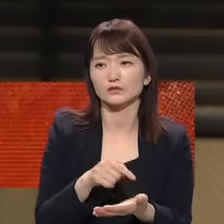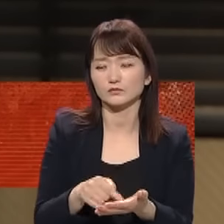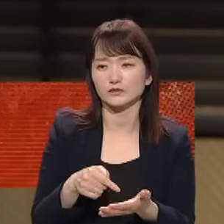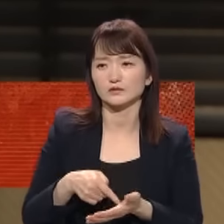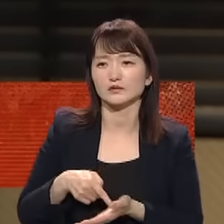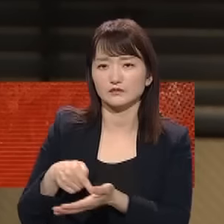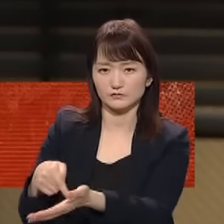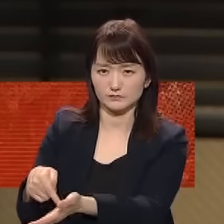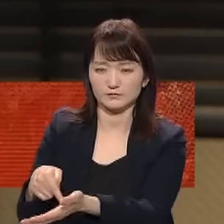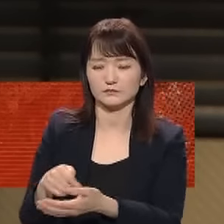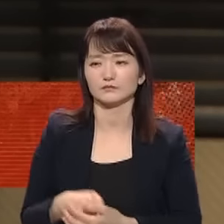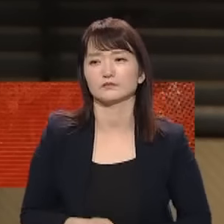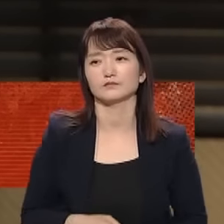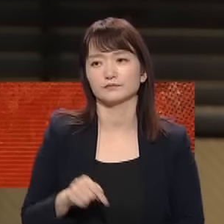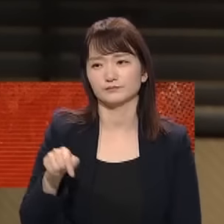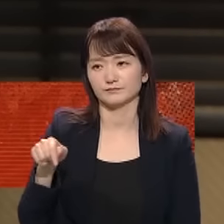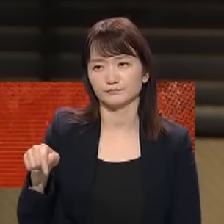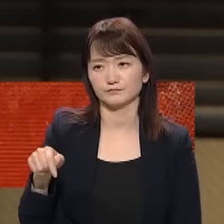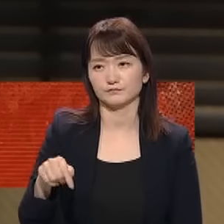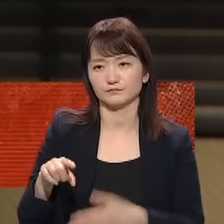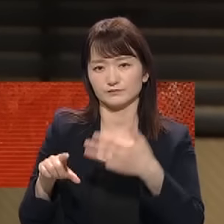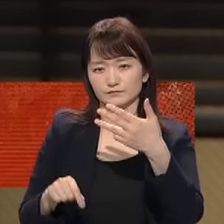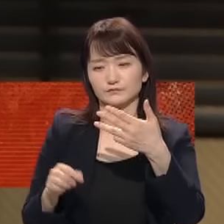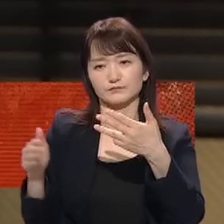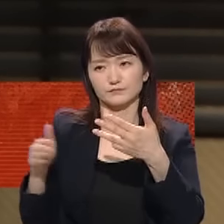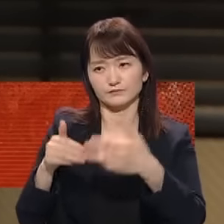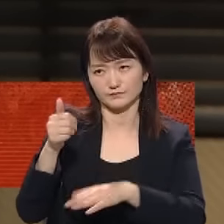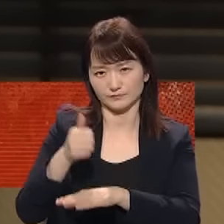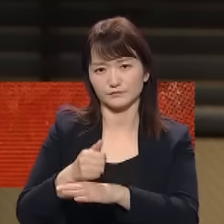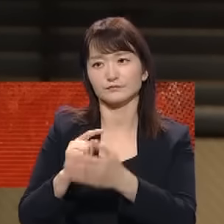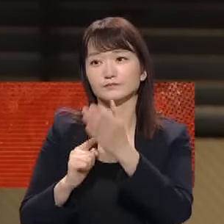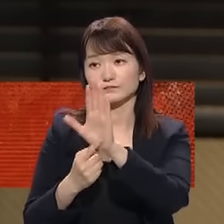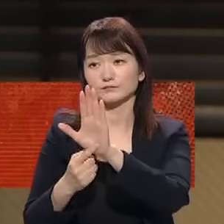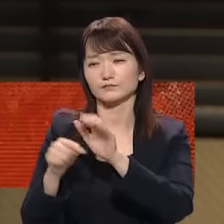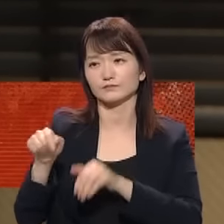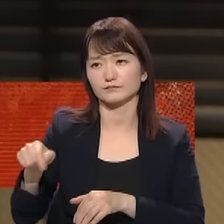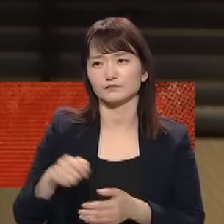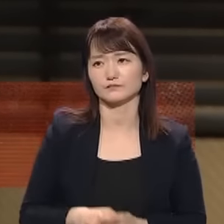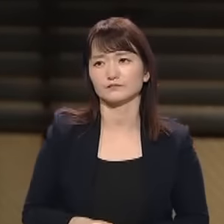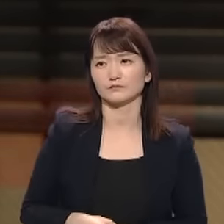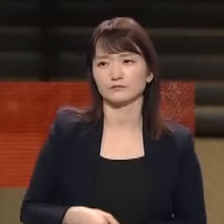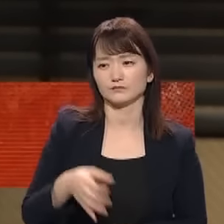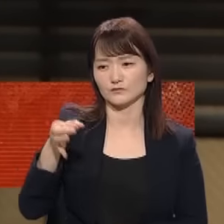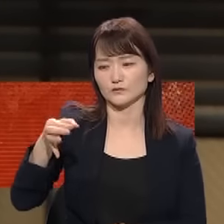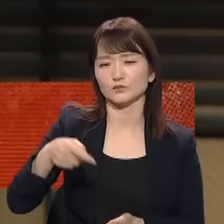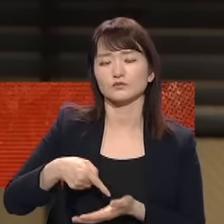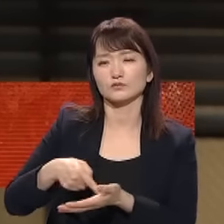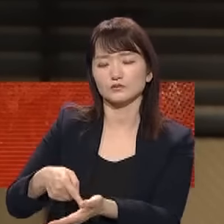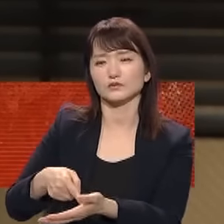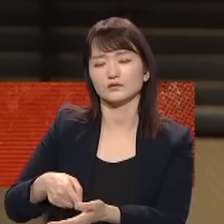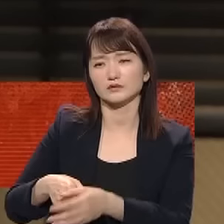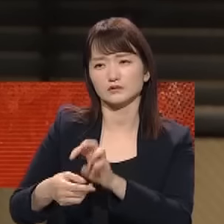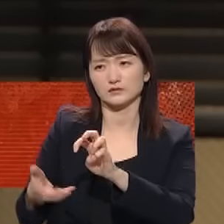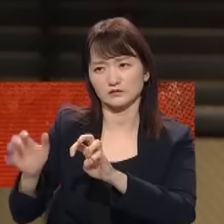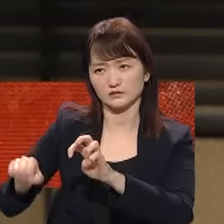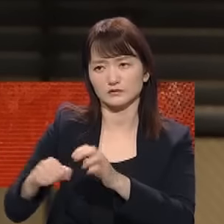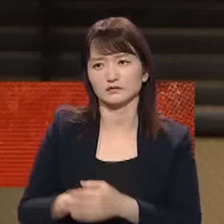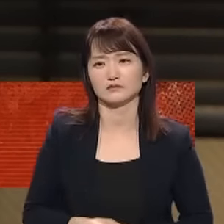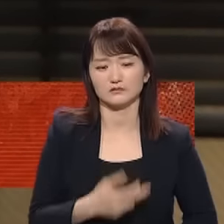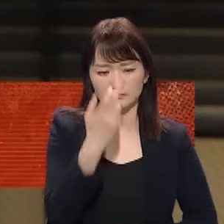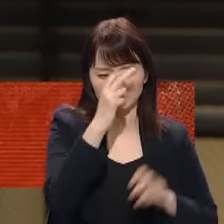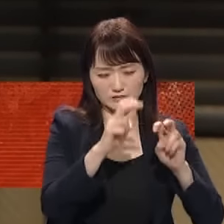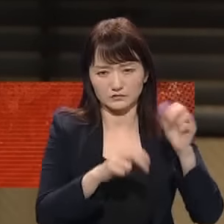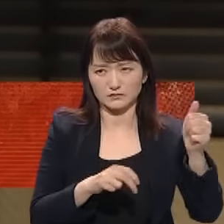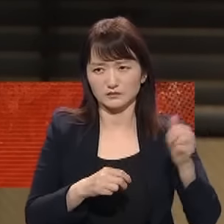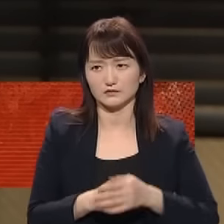측이 세놓은 건데 이 부분은 8월쯤에 이 결론이 날 텐데 여기도 청구한 금액은 30억 원이었어요. 최태원 회장에게도 30억 원을